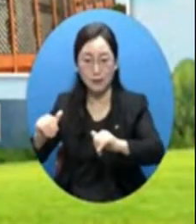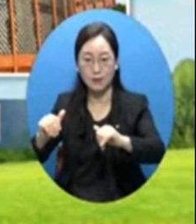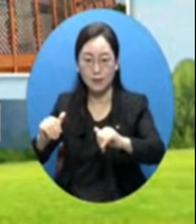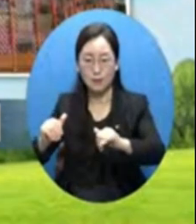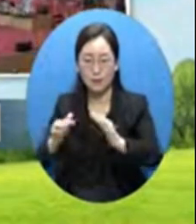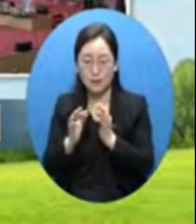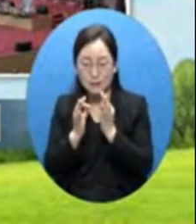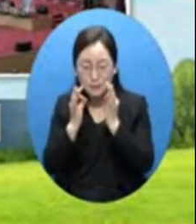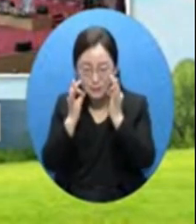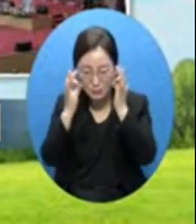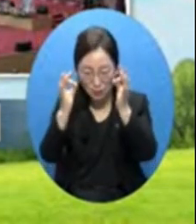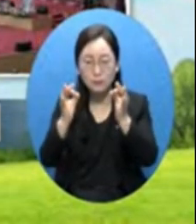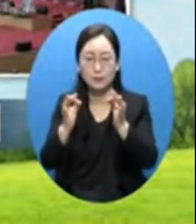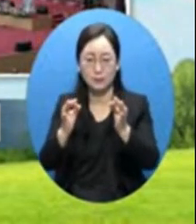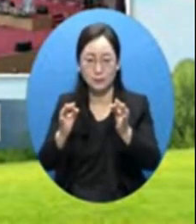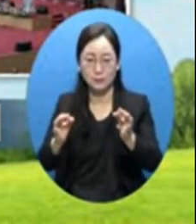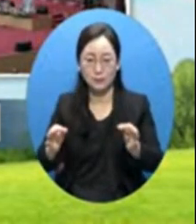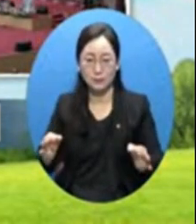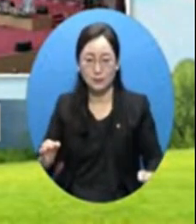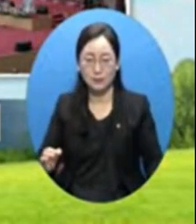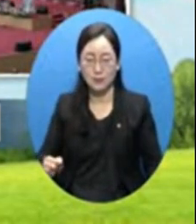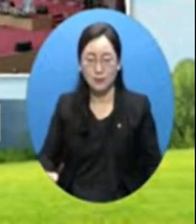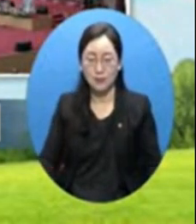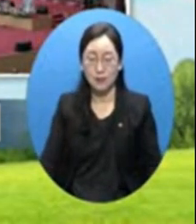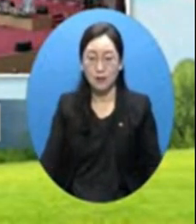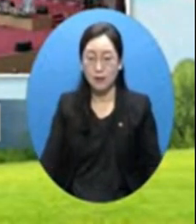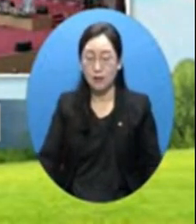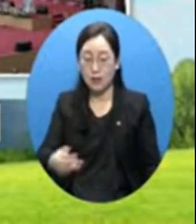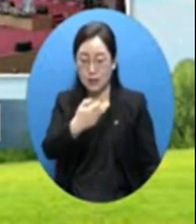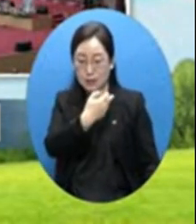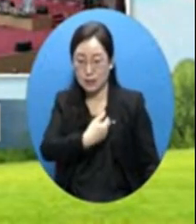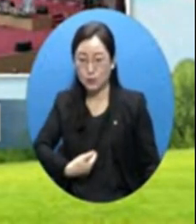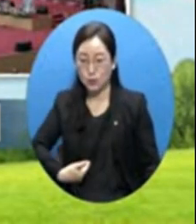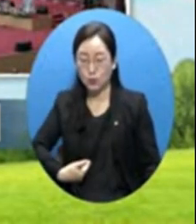최선을 다했습니다. 사도들이 말씀을 전하는 걸 싫어해서